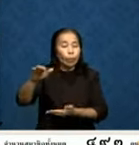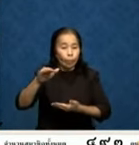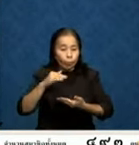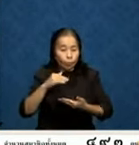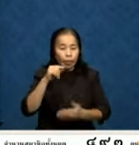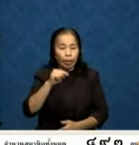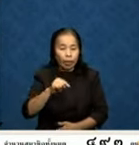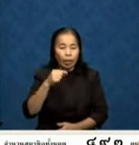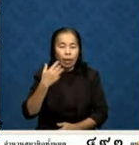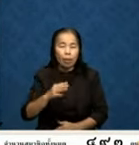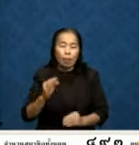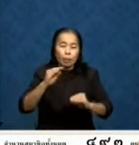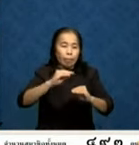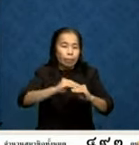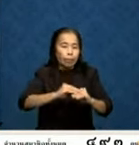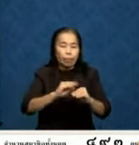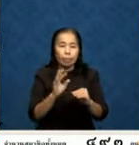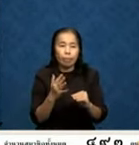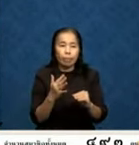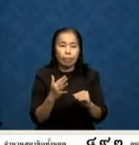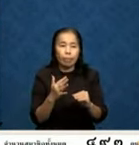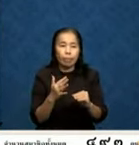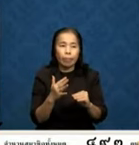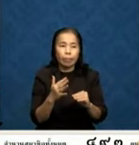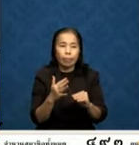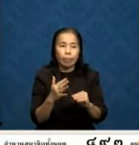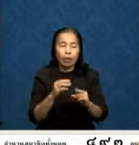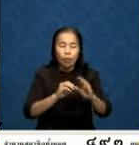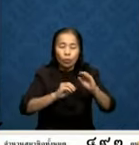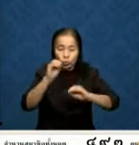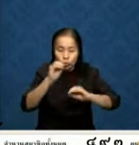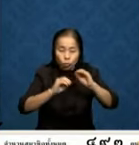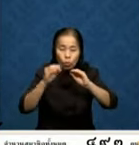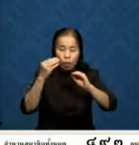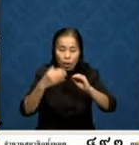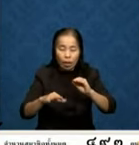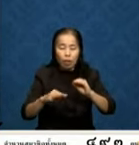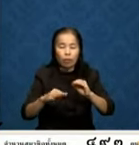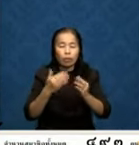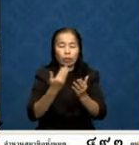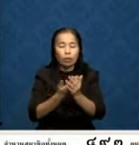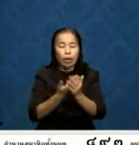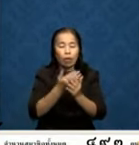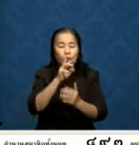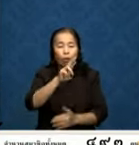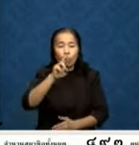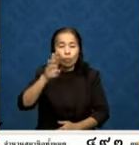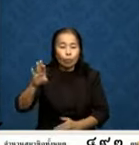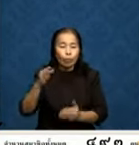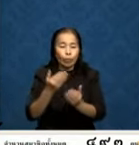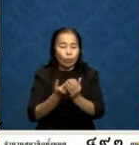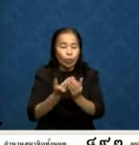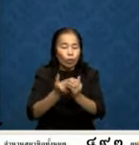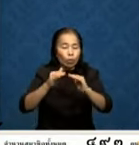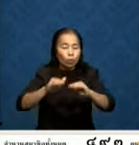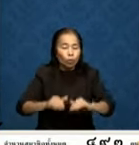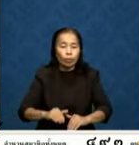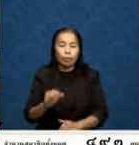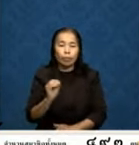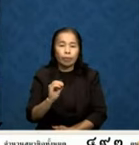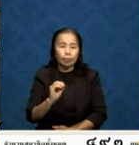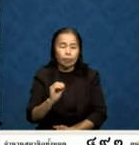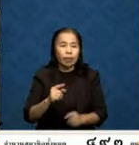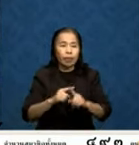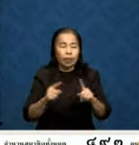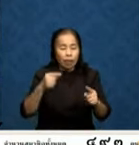มันไม่ได้ไปเพิ่มมันถัวแล้วทำให้ต้นทุนของระบบเนี่ยถูกลงนะครับก็คือสิ่งที่เ